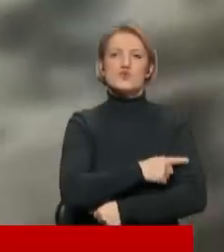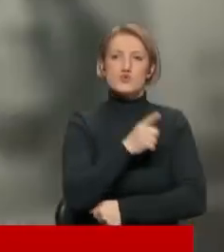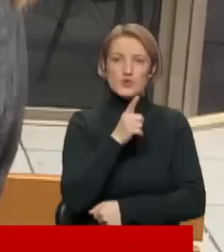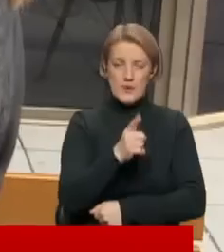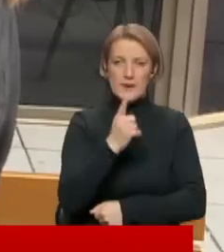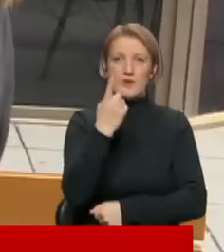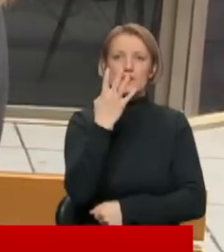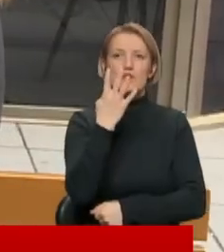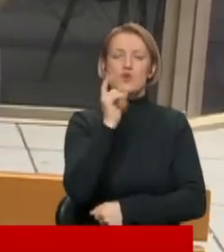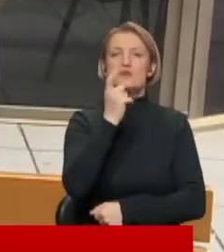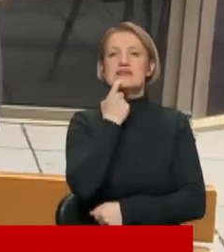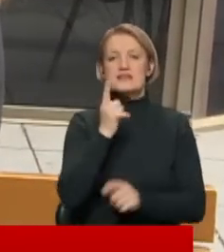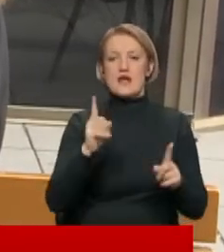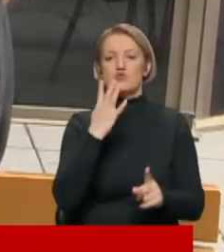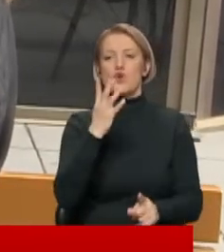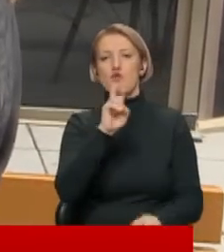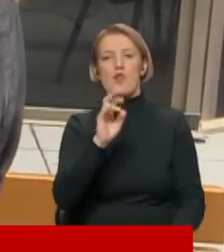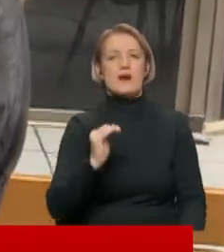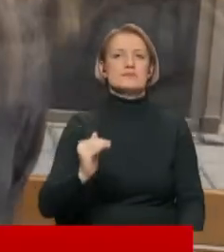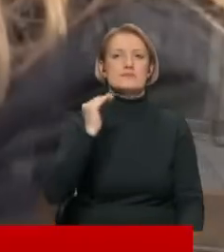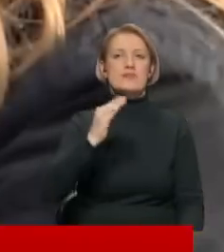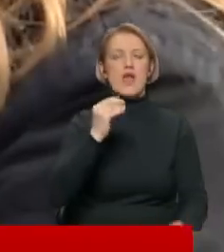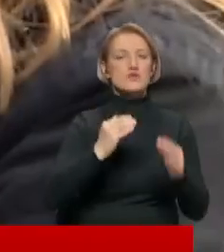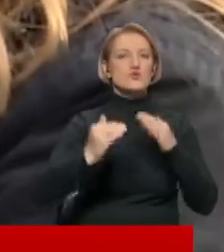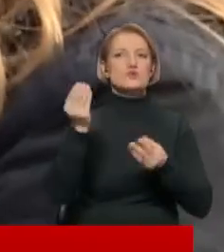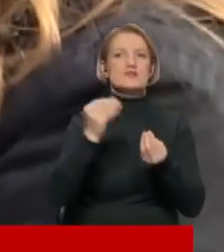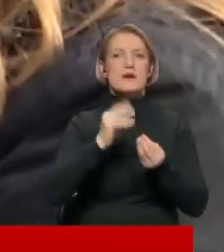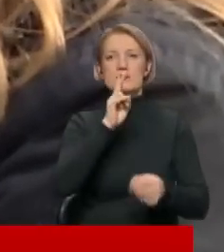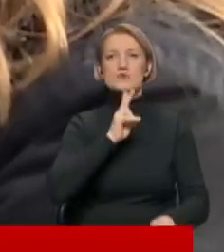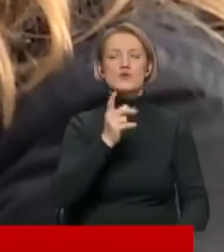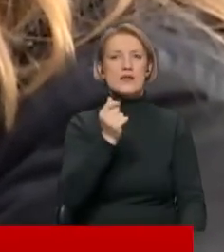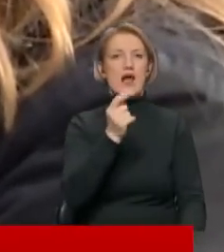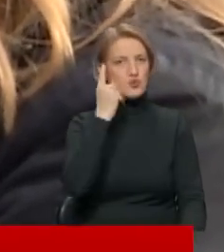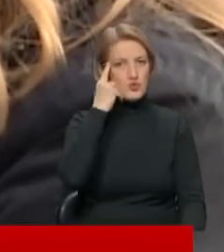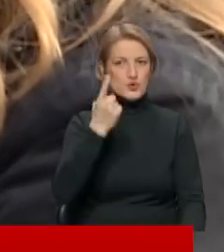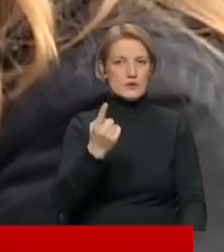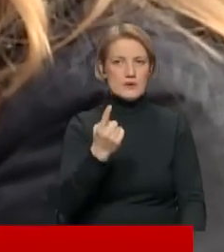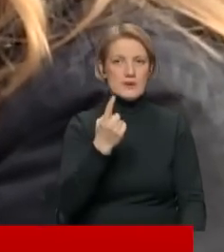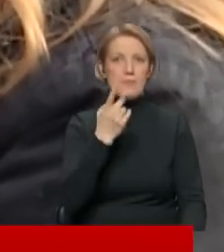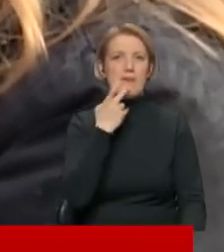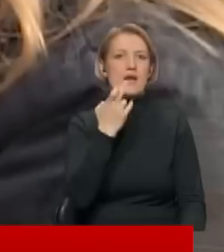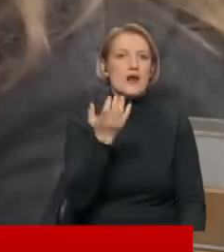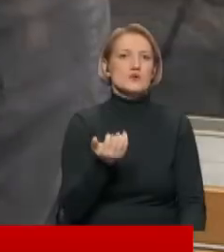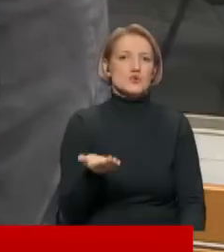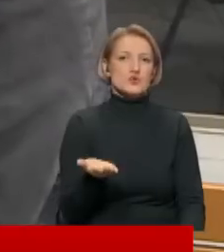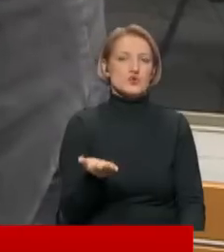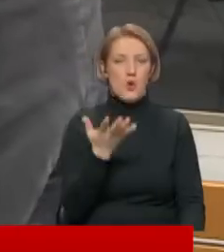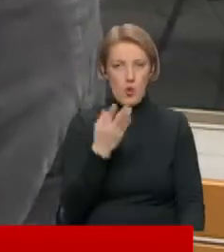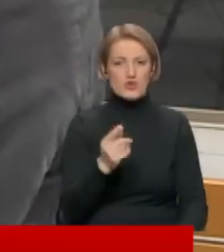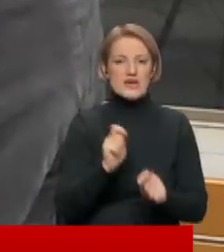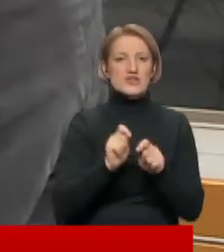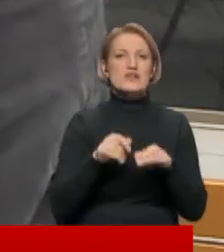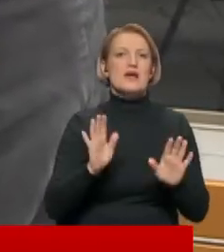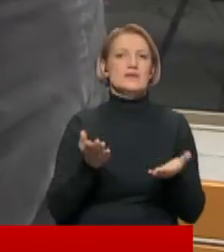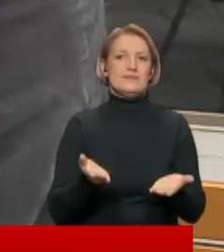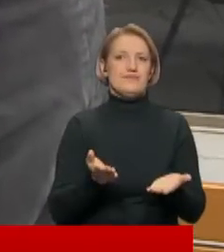4 Dolar arttı yaptılar ama en yüksekte cızamı yaptılar 200 liraya düşün yani peynir alıyoruz olacak iş